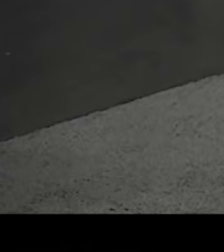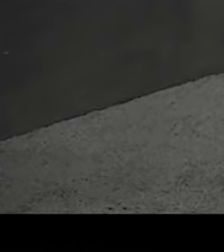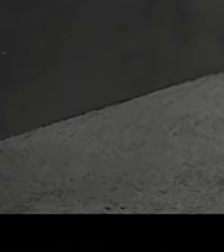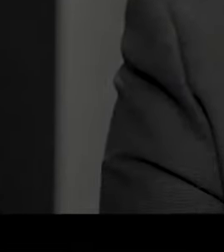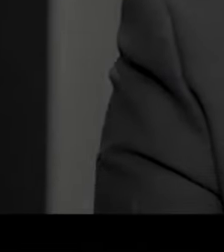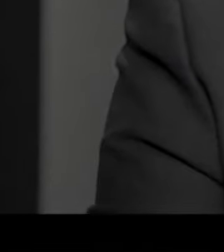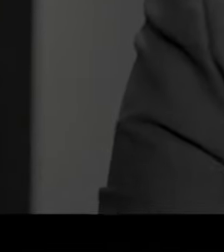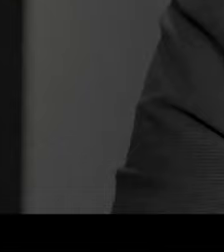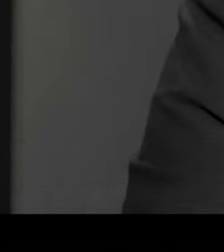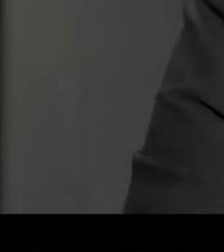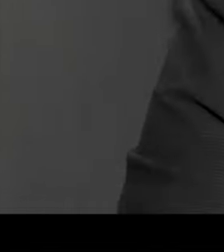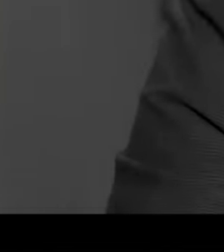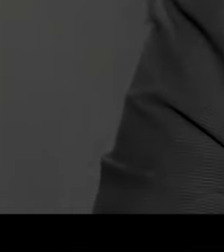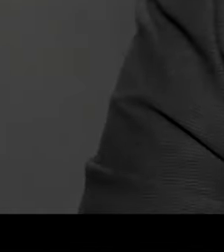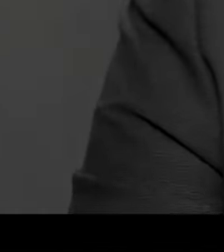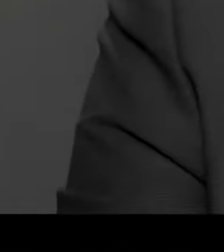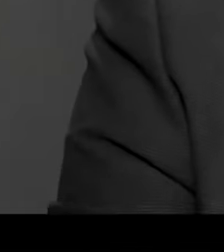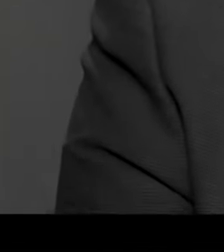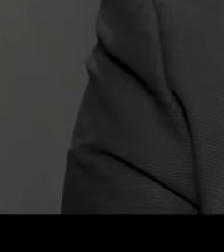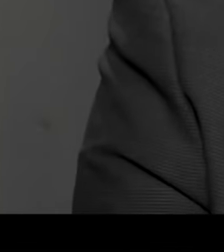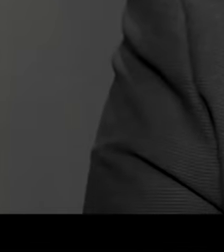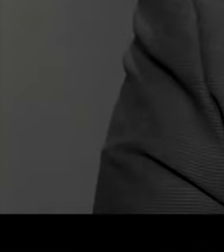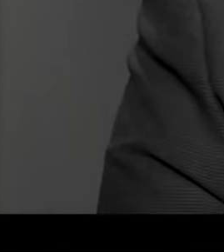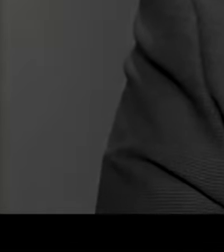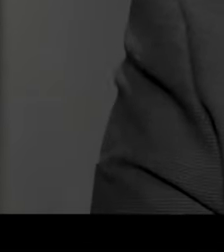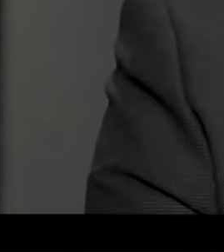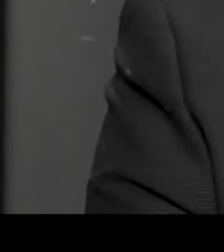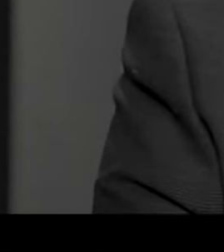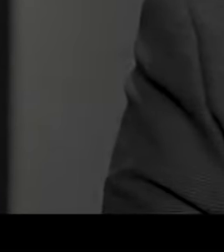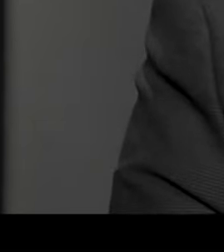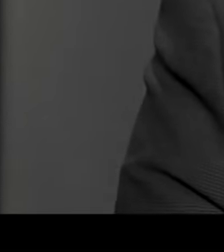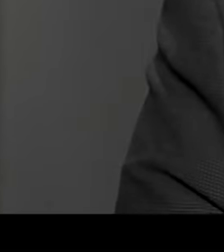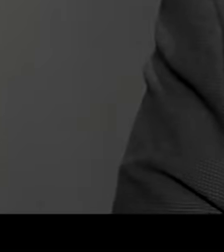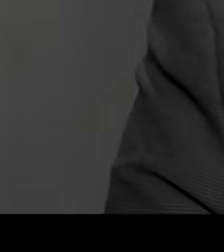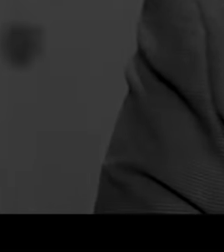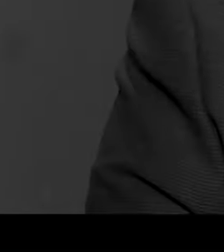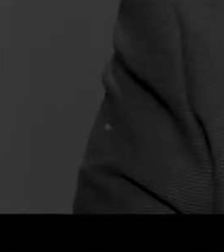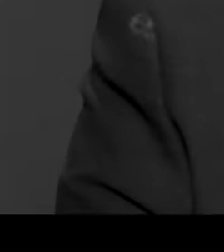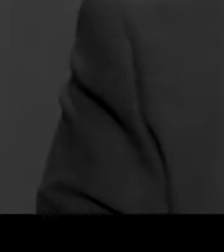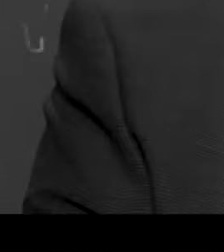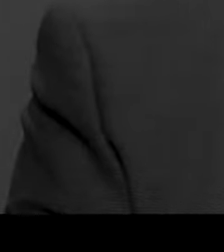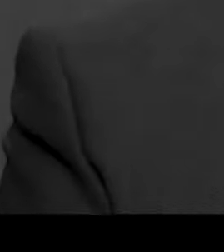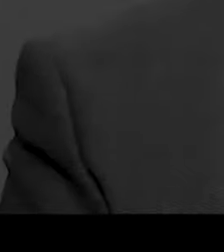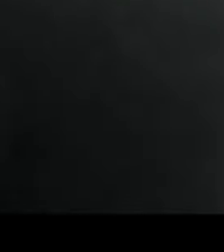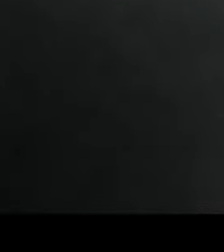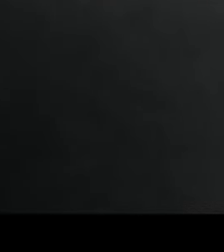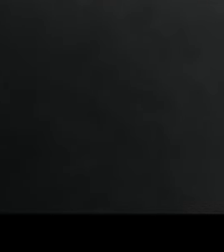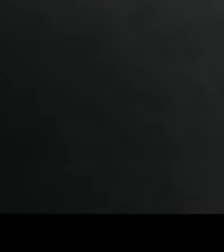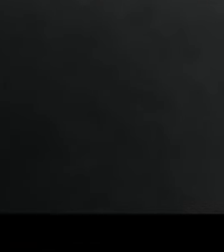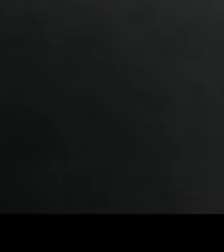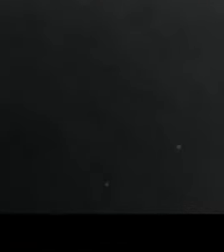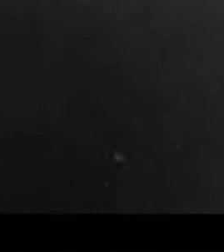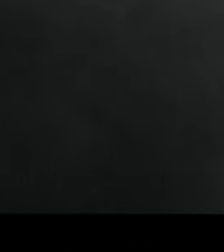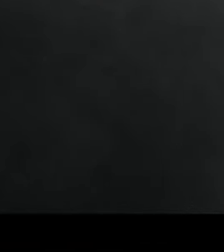العين. نفسي أعرف منى يا أعرف إحنا رايحين فين؟